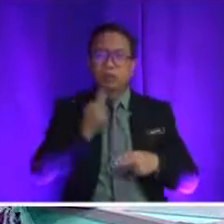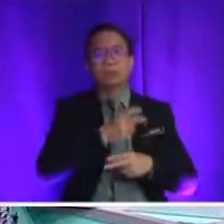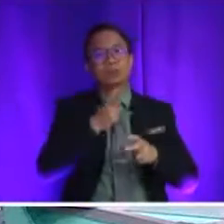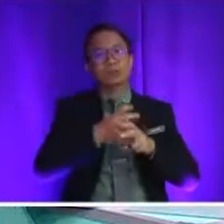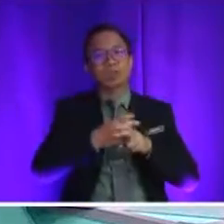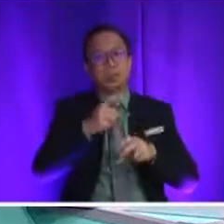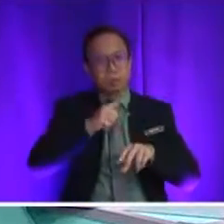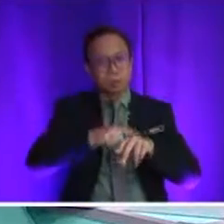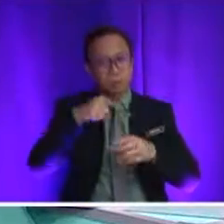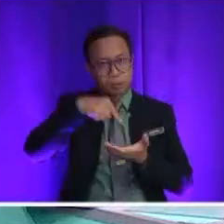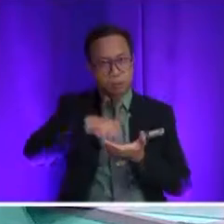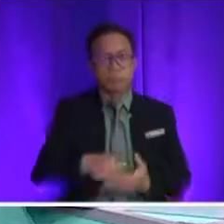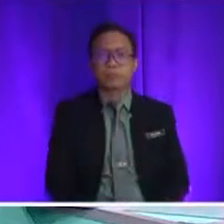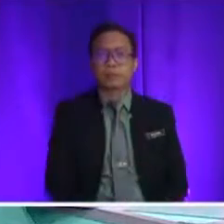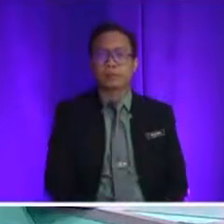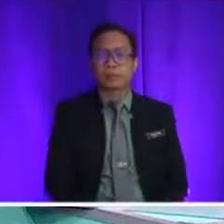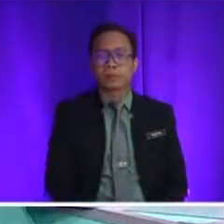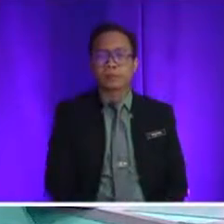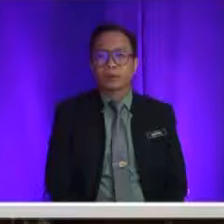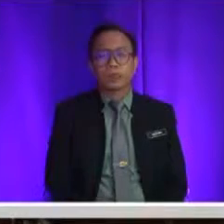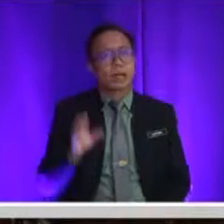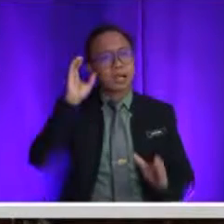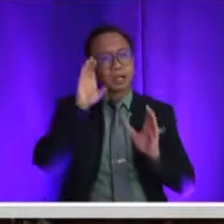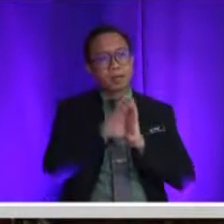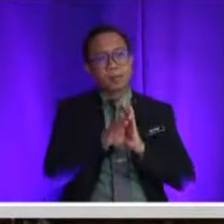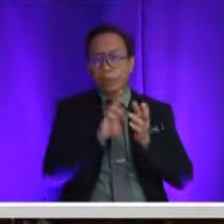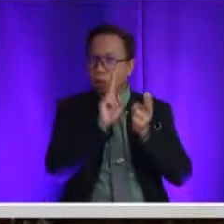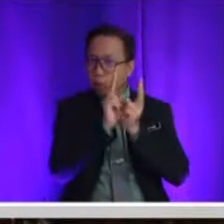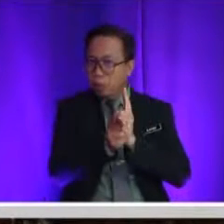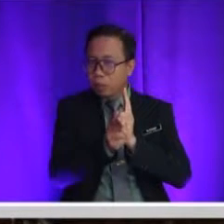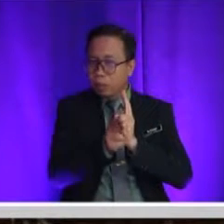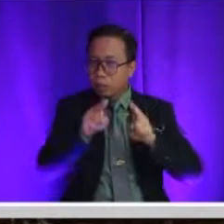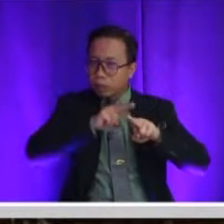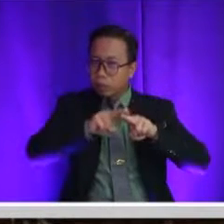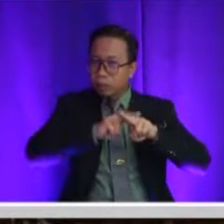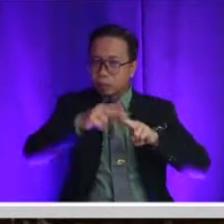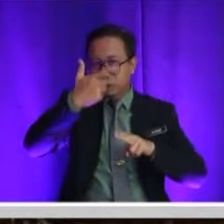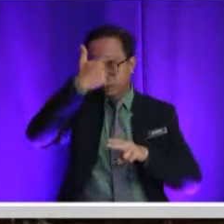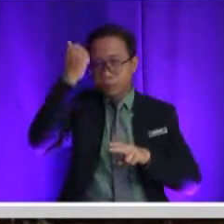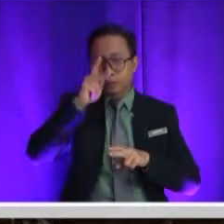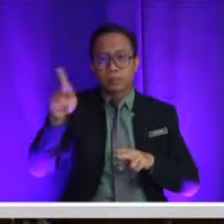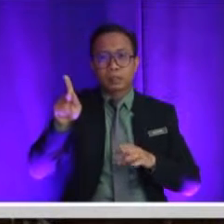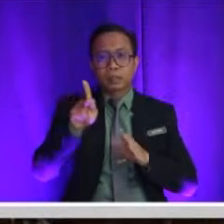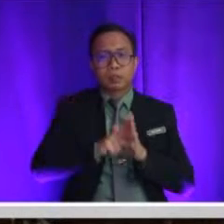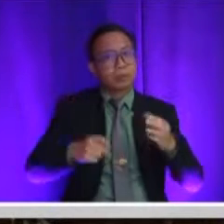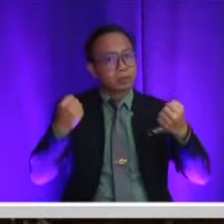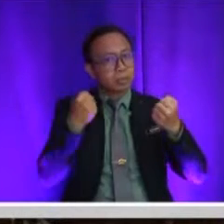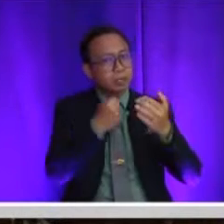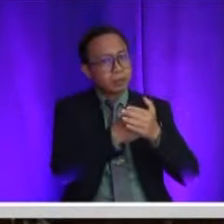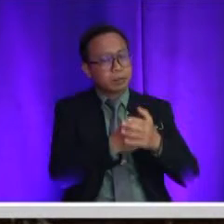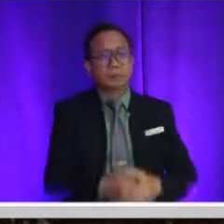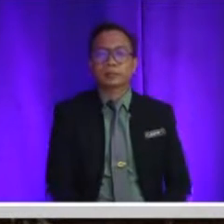dirusakkan Oke seterusnya hanya gambar bagaimana dia mengalihkan landasan kereta menyebabkan kemah kemalangan